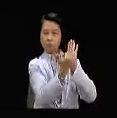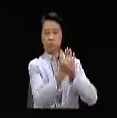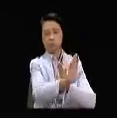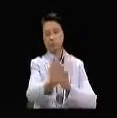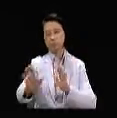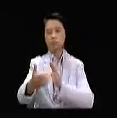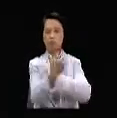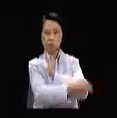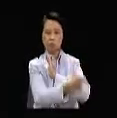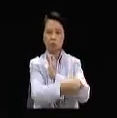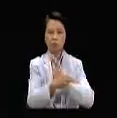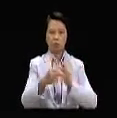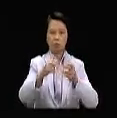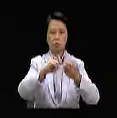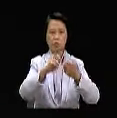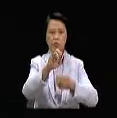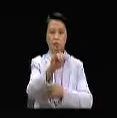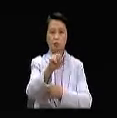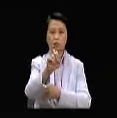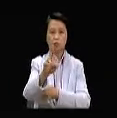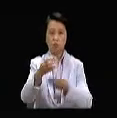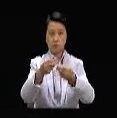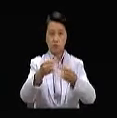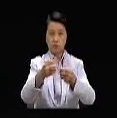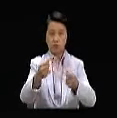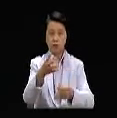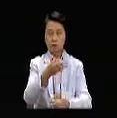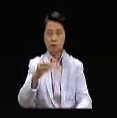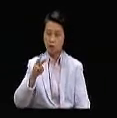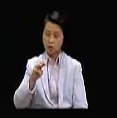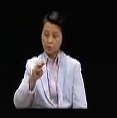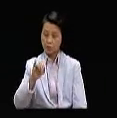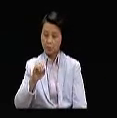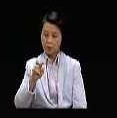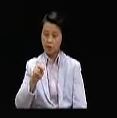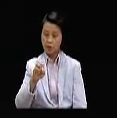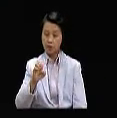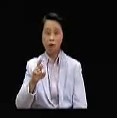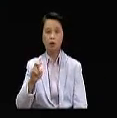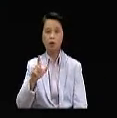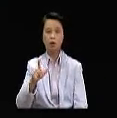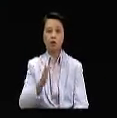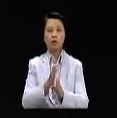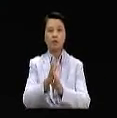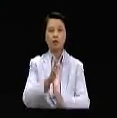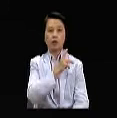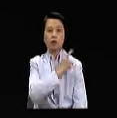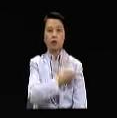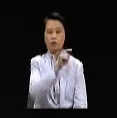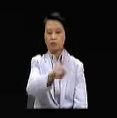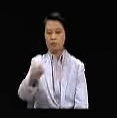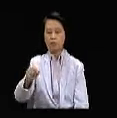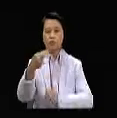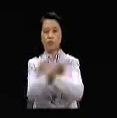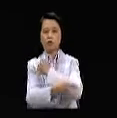mana isu tanah dan namun roda sebagainya Itu adalah di bawah bidang kuasa Negeri Oleh sebab itu